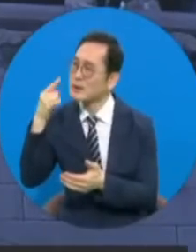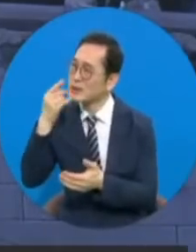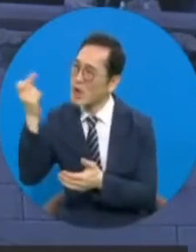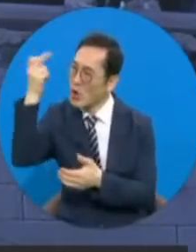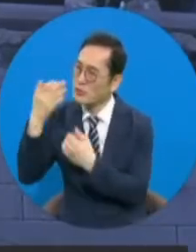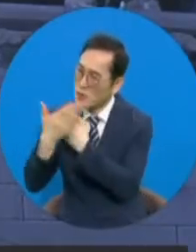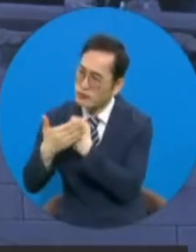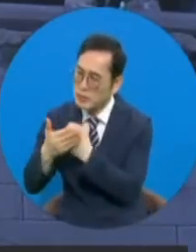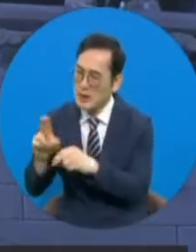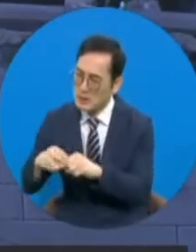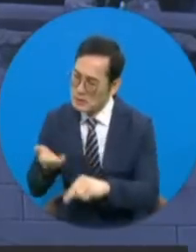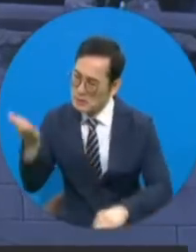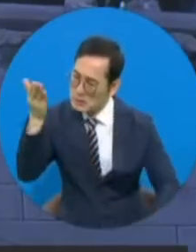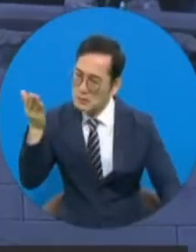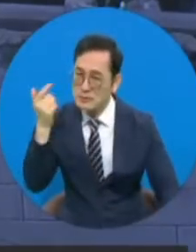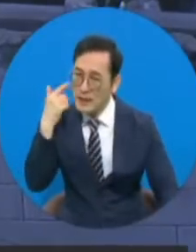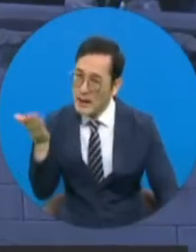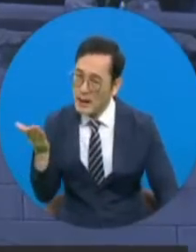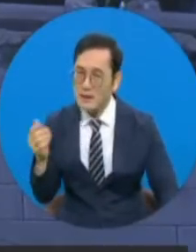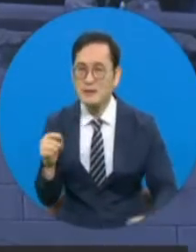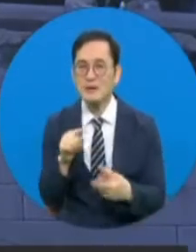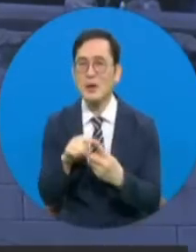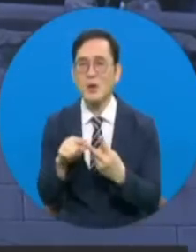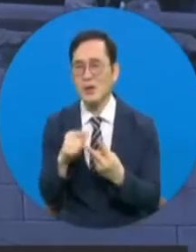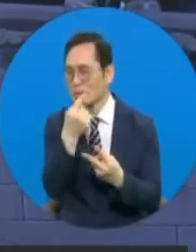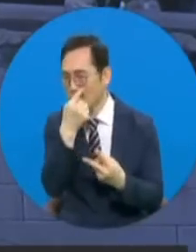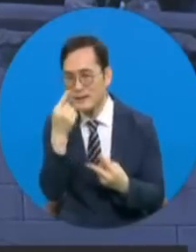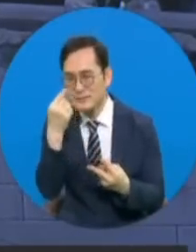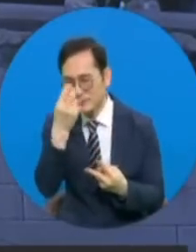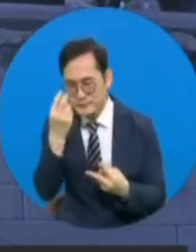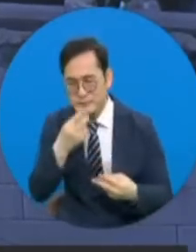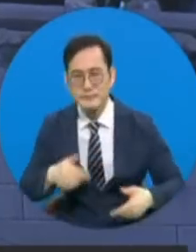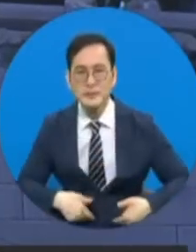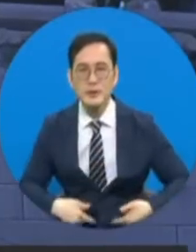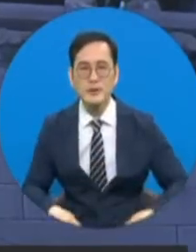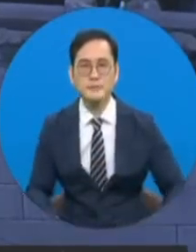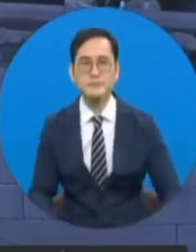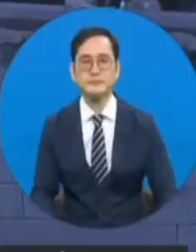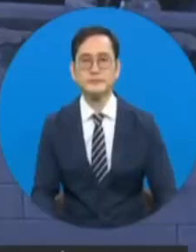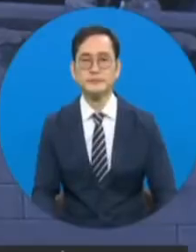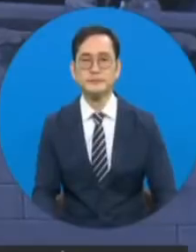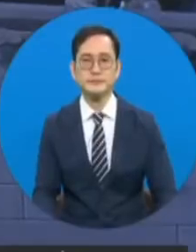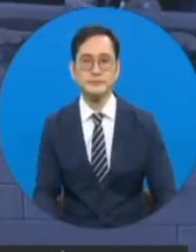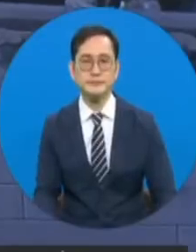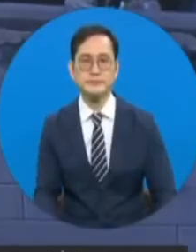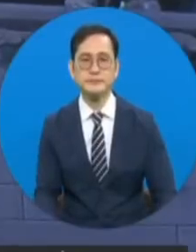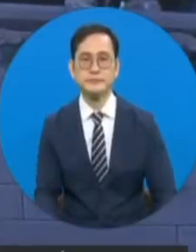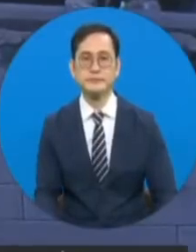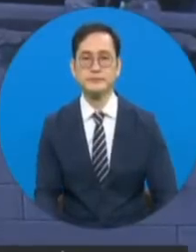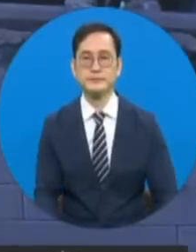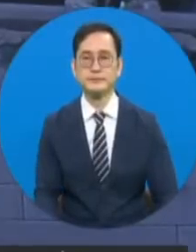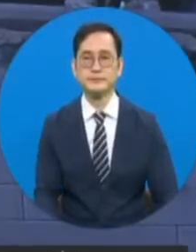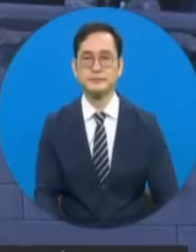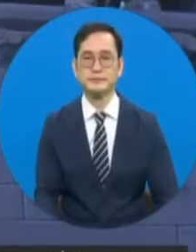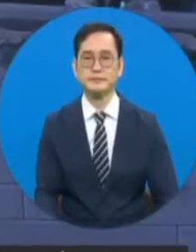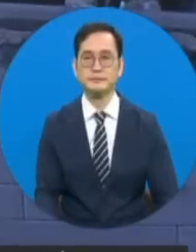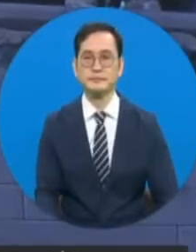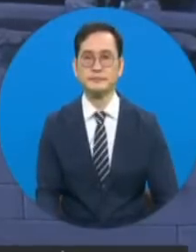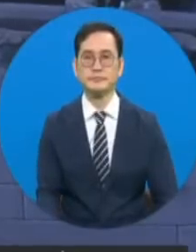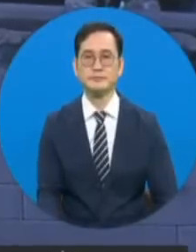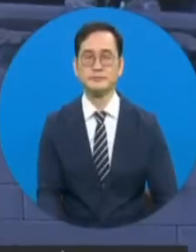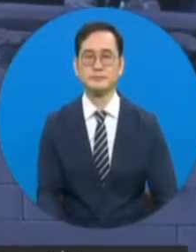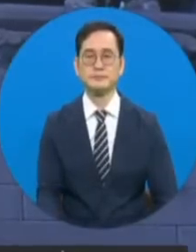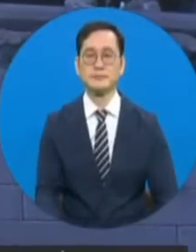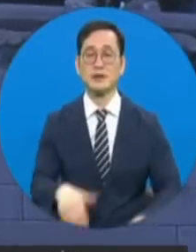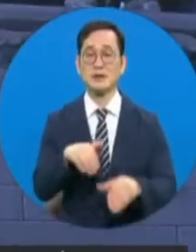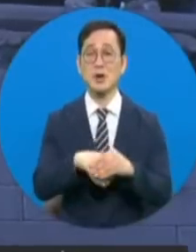않습니다 보다 더 명확한 검증과 조사가 좀 필요해 보이는 대목이긴 합니다 그런데이 같은 의욕을 받고